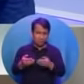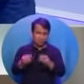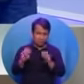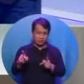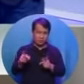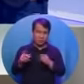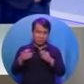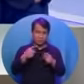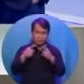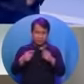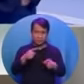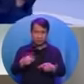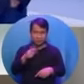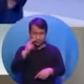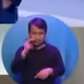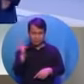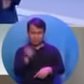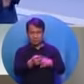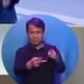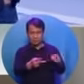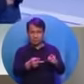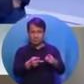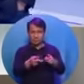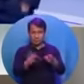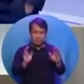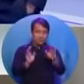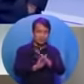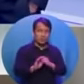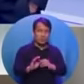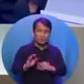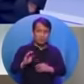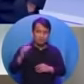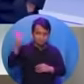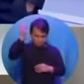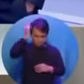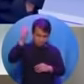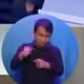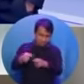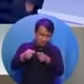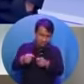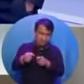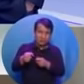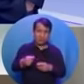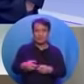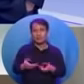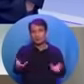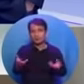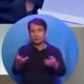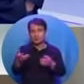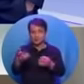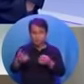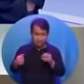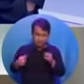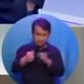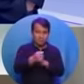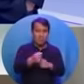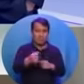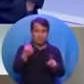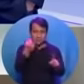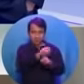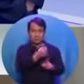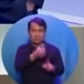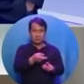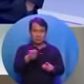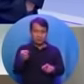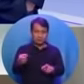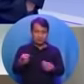anak. Ma'am, kitang-kita sa video, si tinatadyakan mo yung ulo niya, sinisipa mo, kinakawawa mo yung